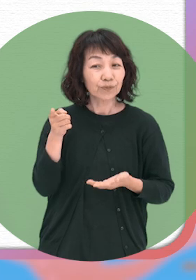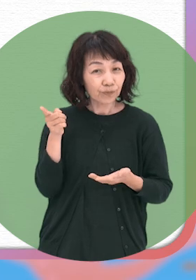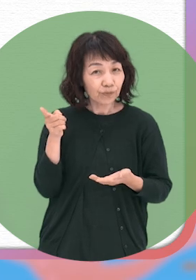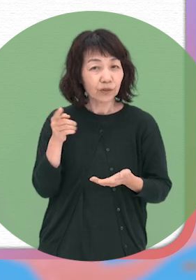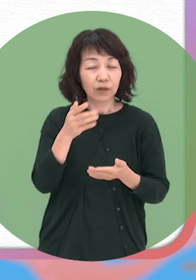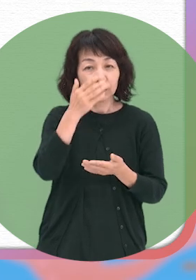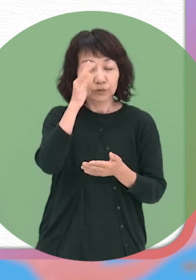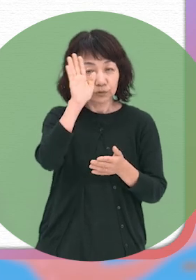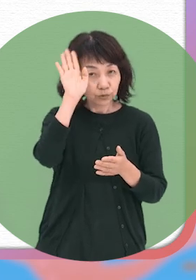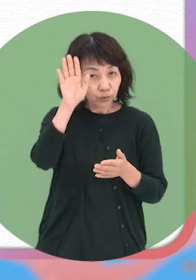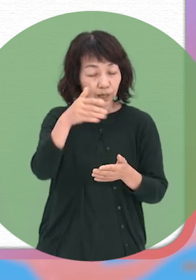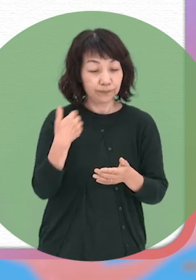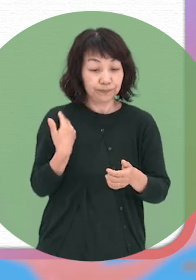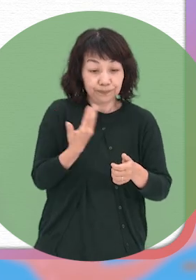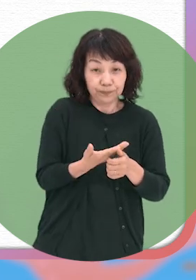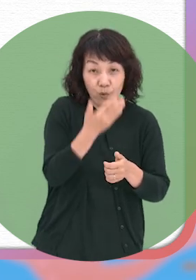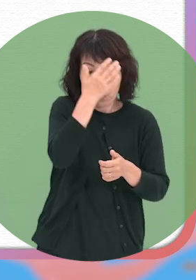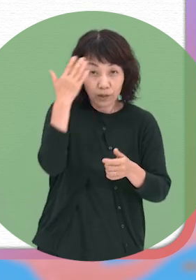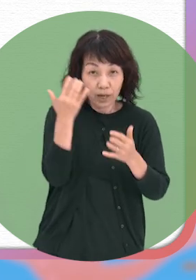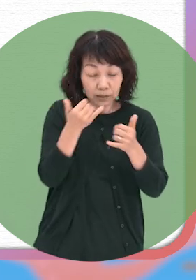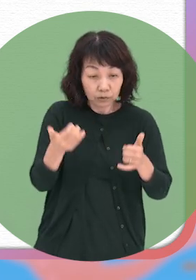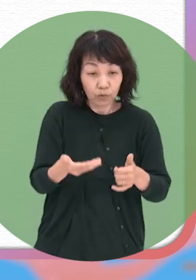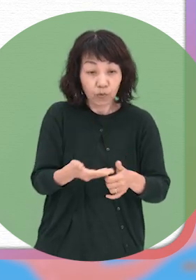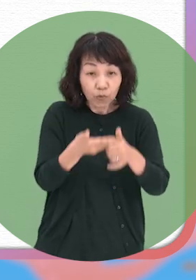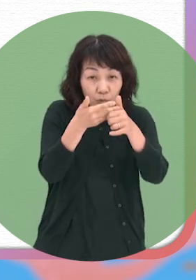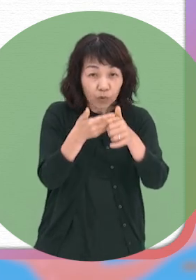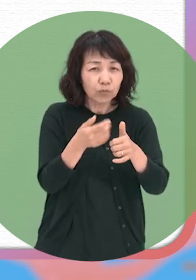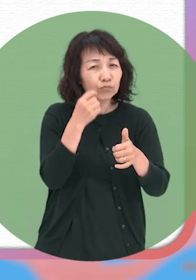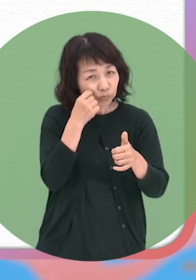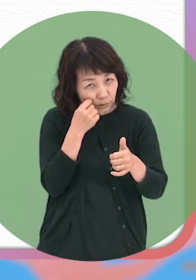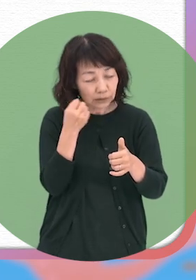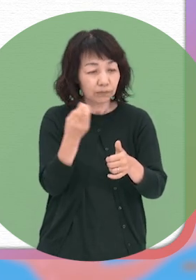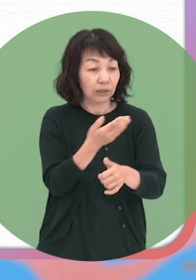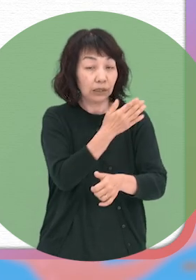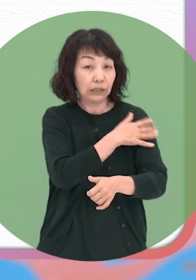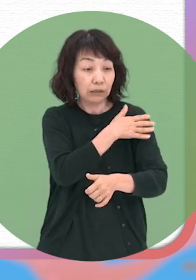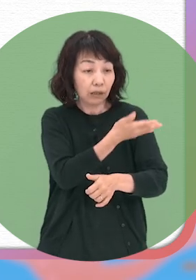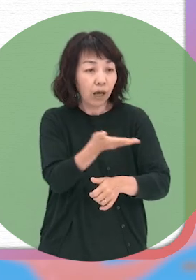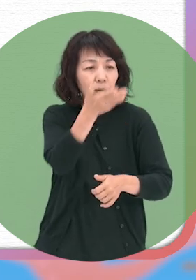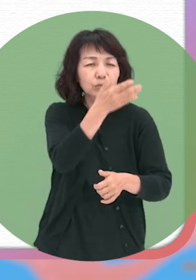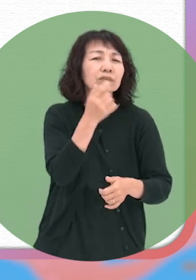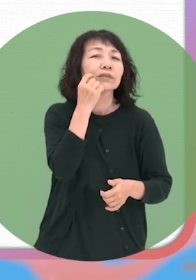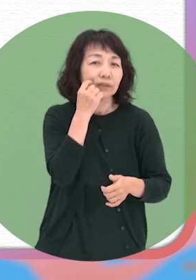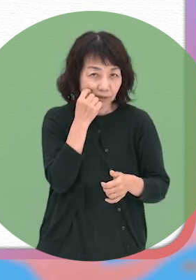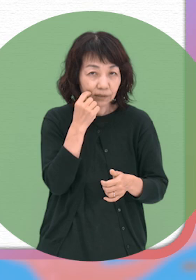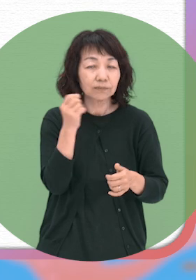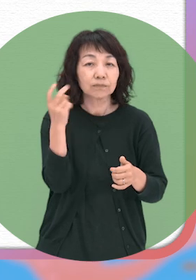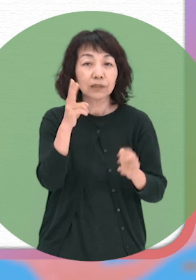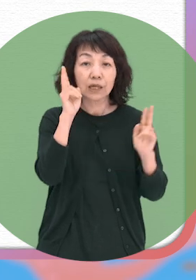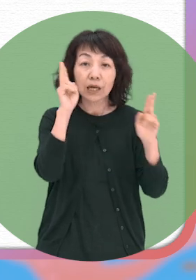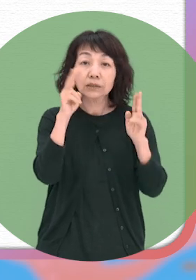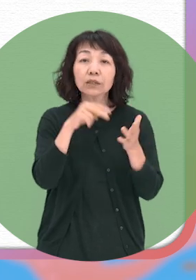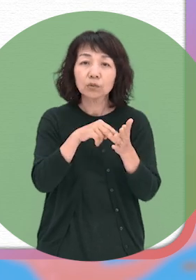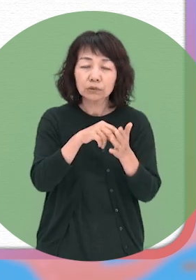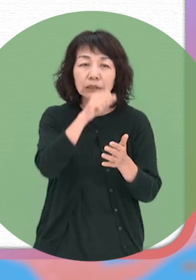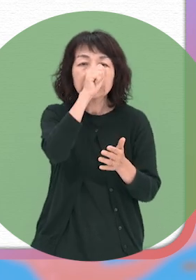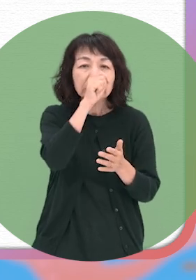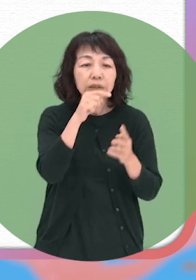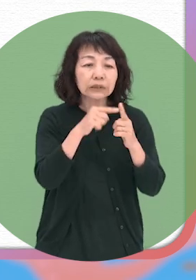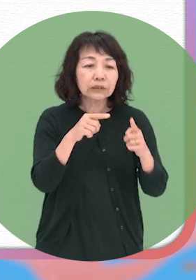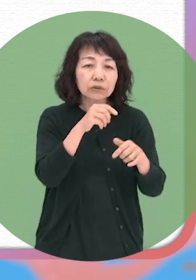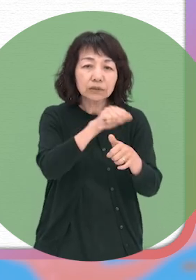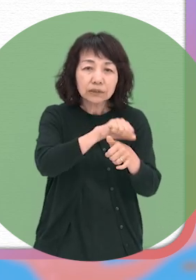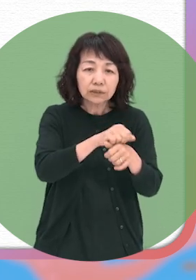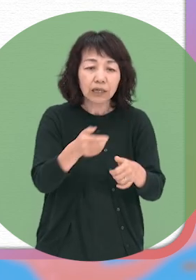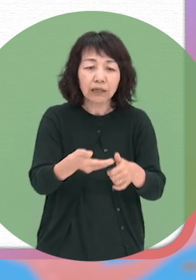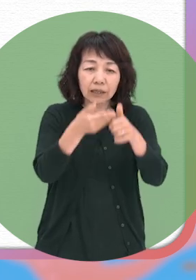若い人材のキャリアアップの道が閉ざされてしまったり、企業にとっても必要な人材が育たず経営にも影響してく